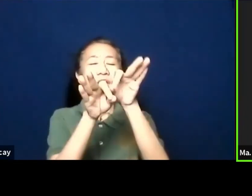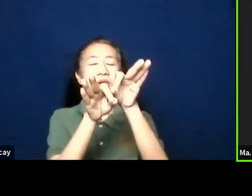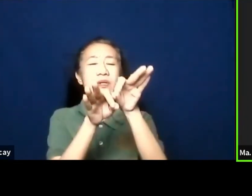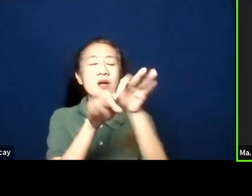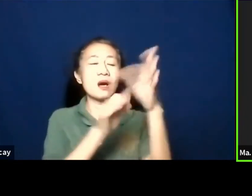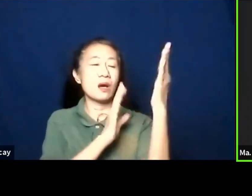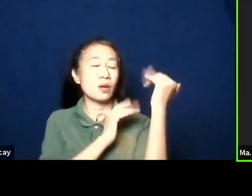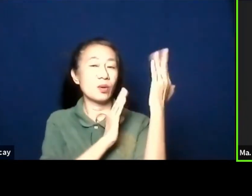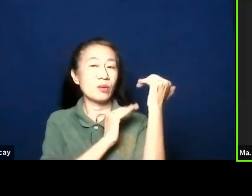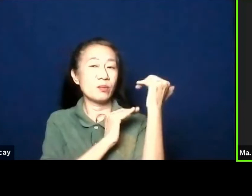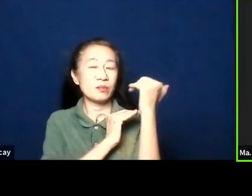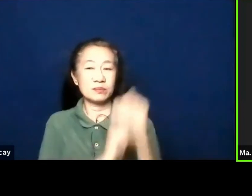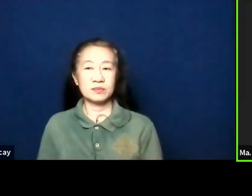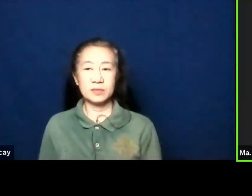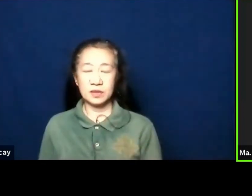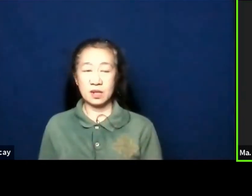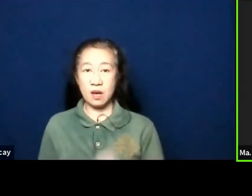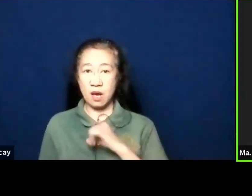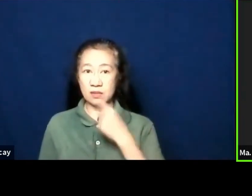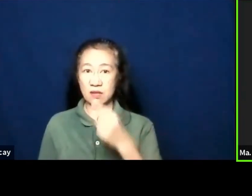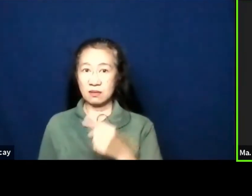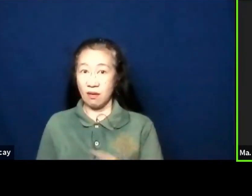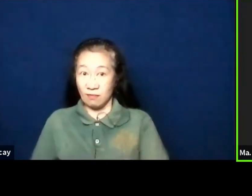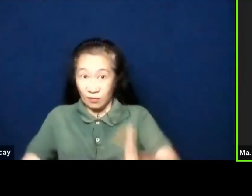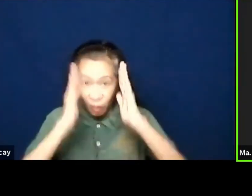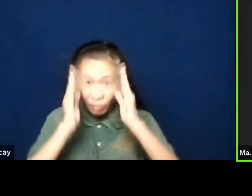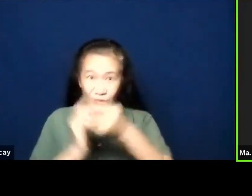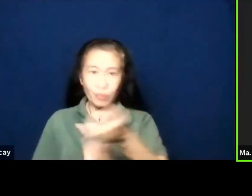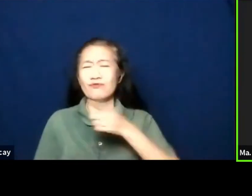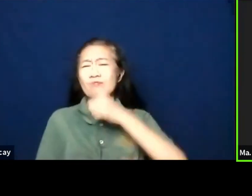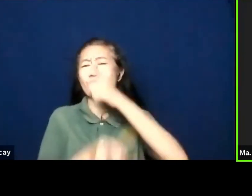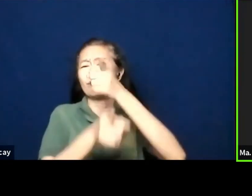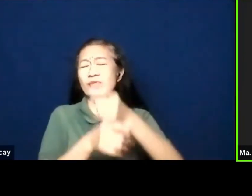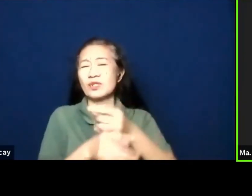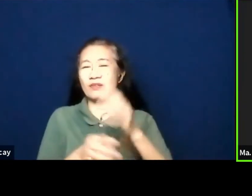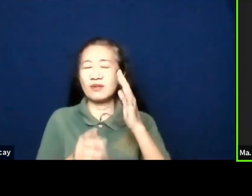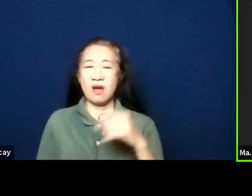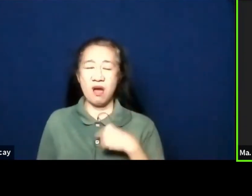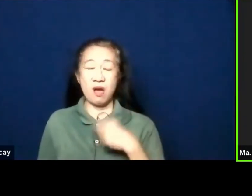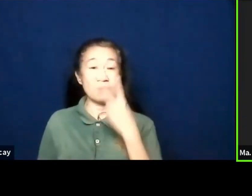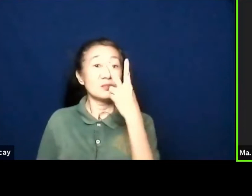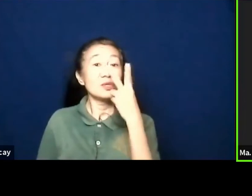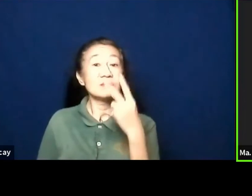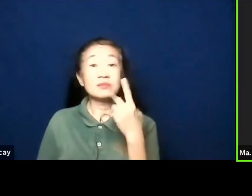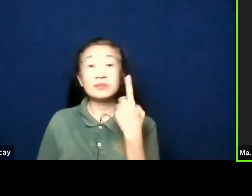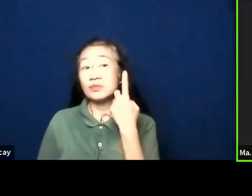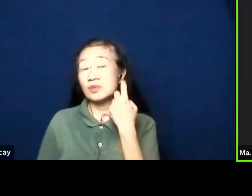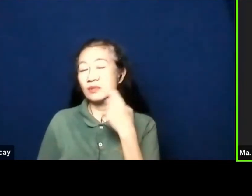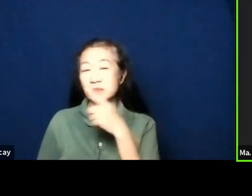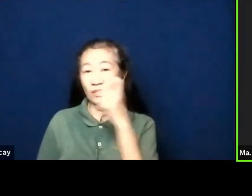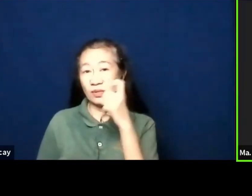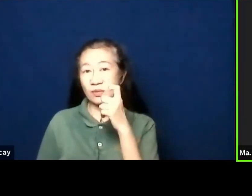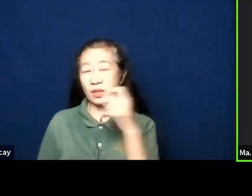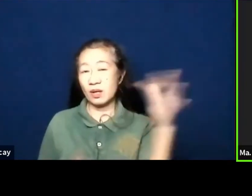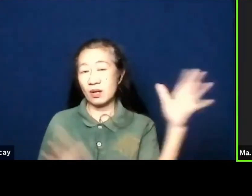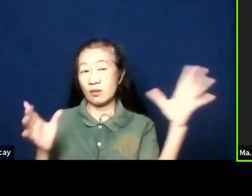I hope, sabi ko nga, nakinig kayong mabuti, nakinig tayong mabuti. Ako nanonood ako mula kanina. No? Kasi nung